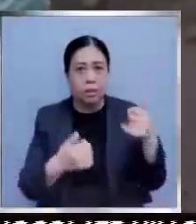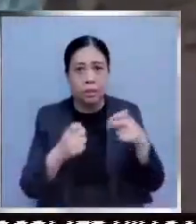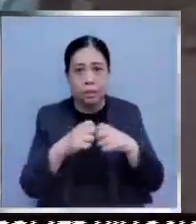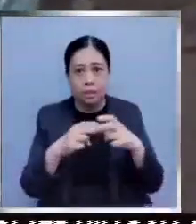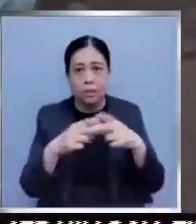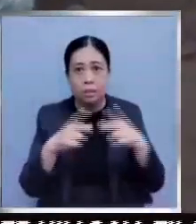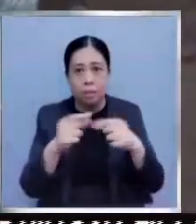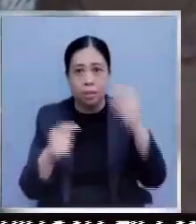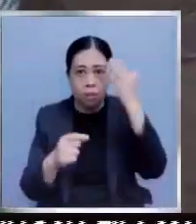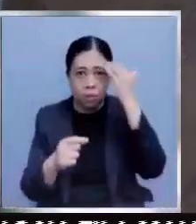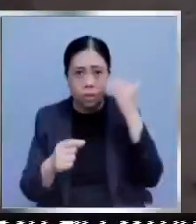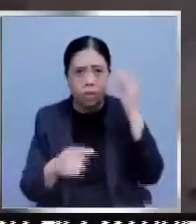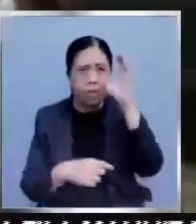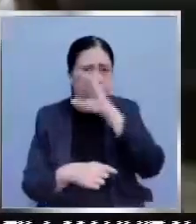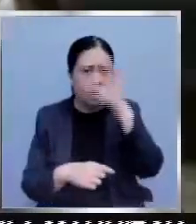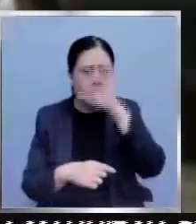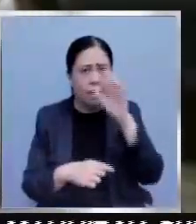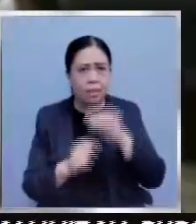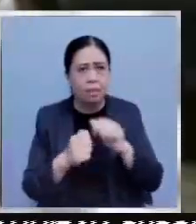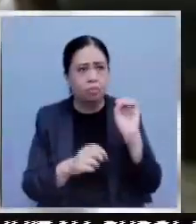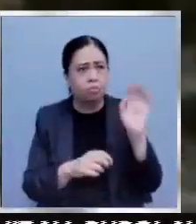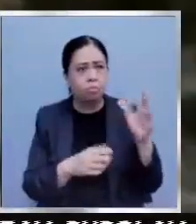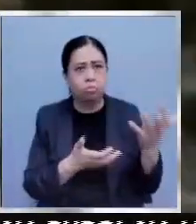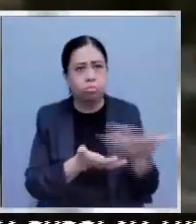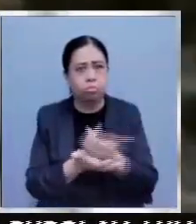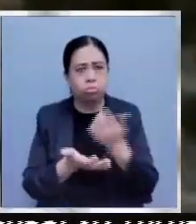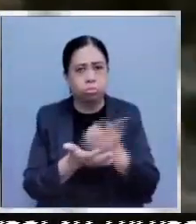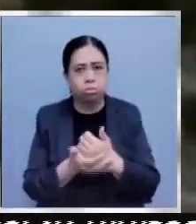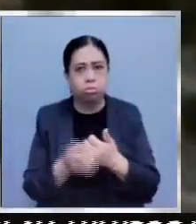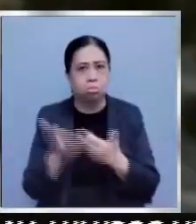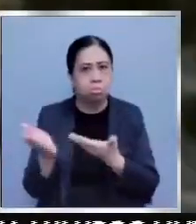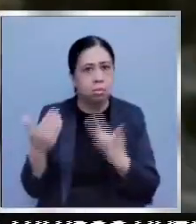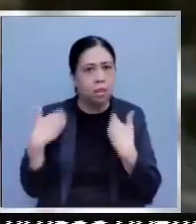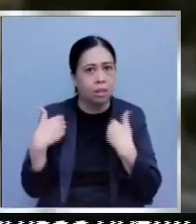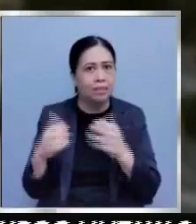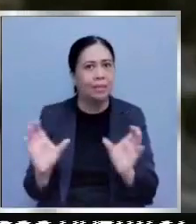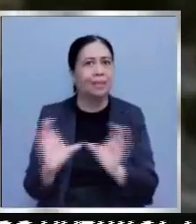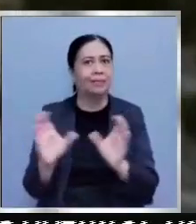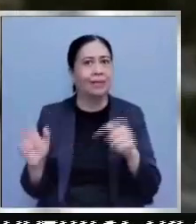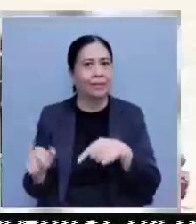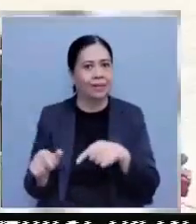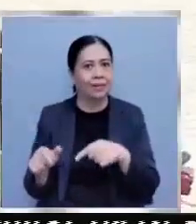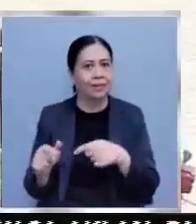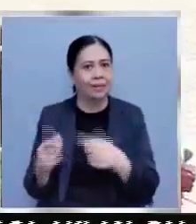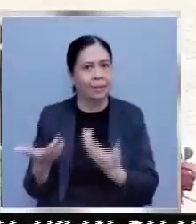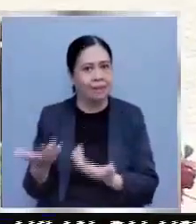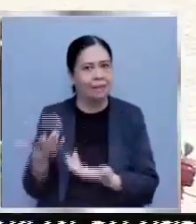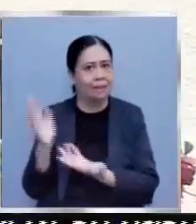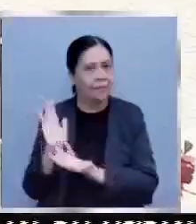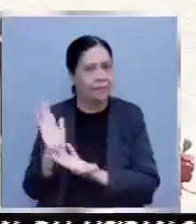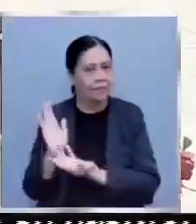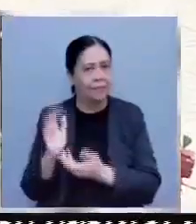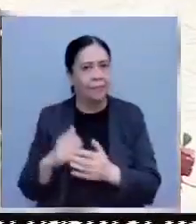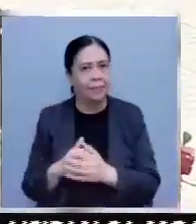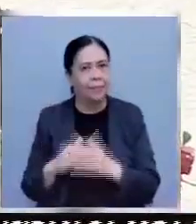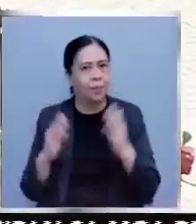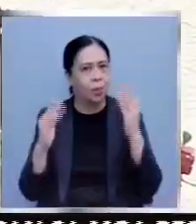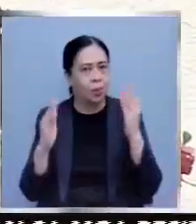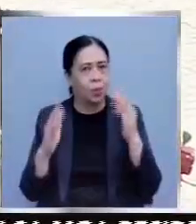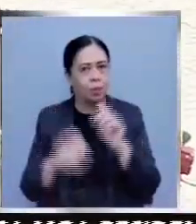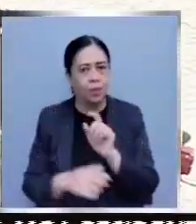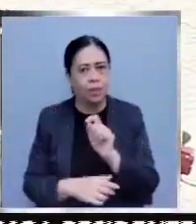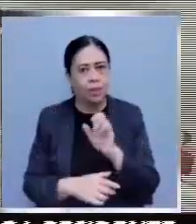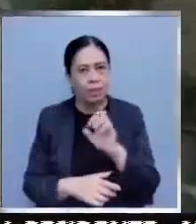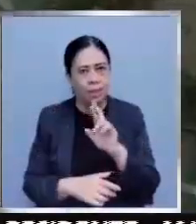naghahanap ng mga garbage collector may Edge po sila Kasi may certificate po silang pinanghahawakan pero umaasa ang Teresa lgu na